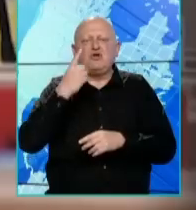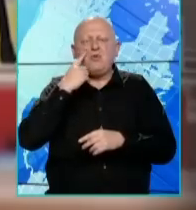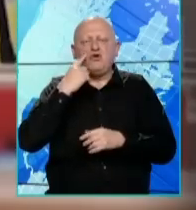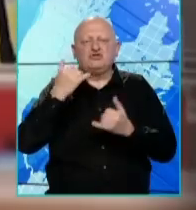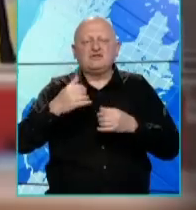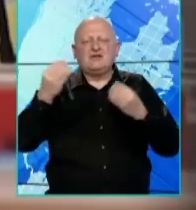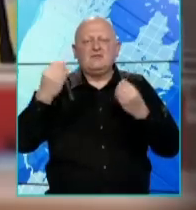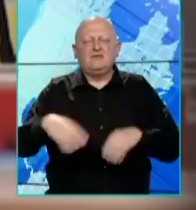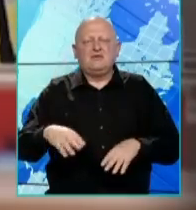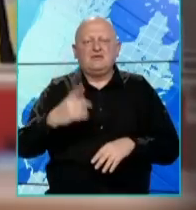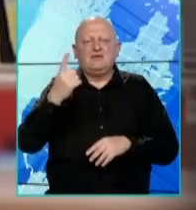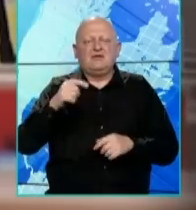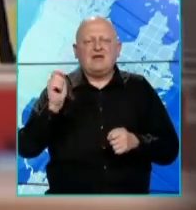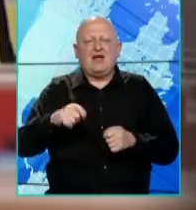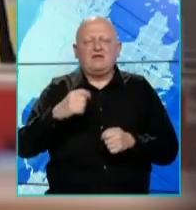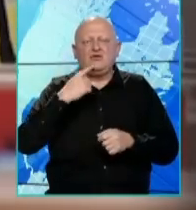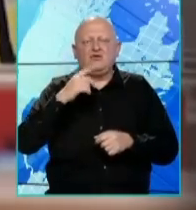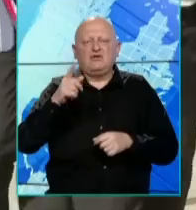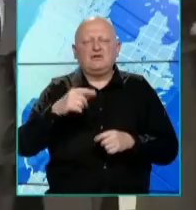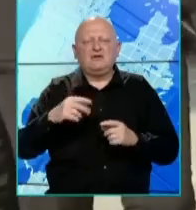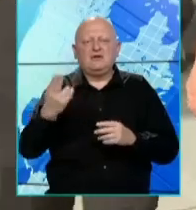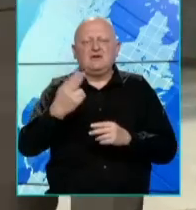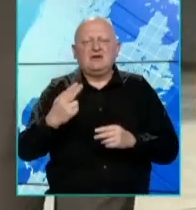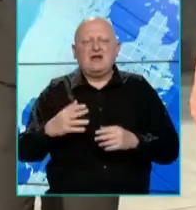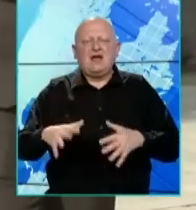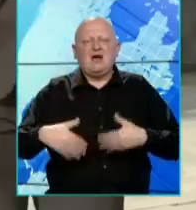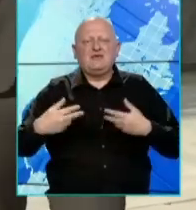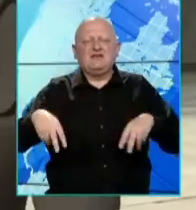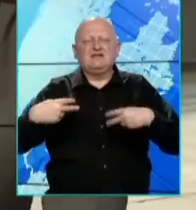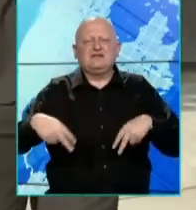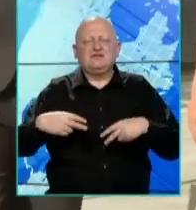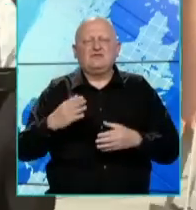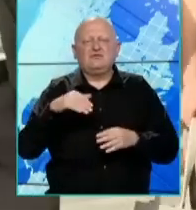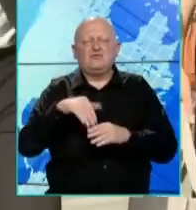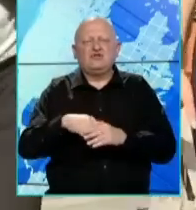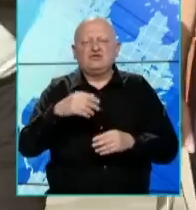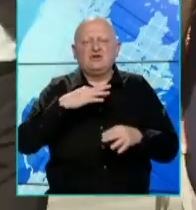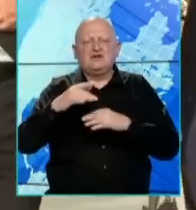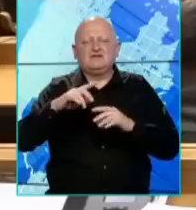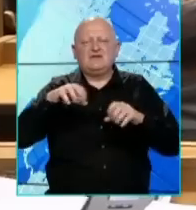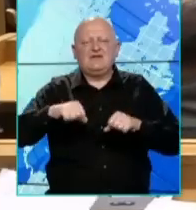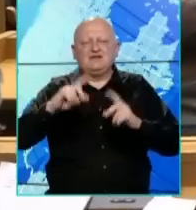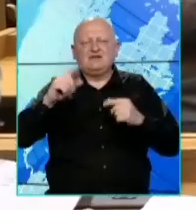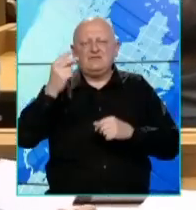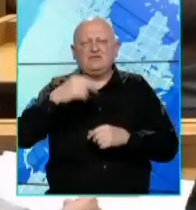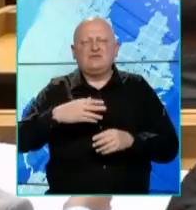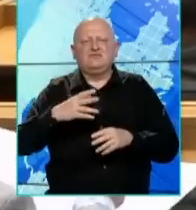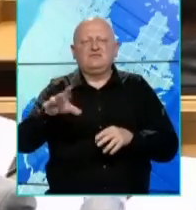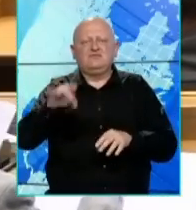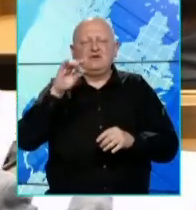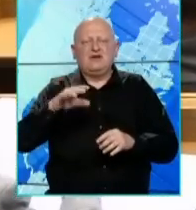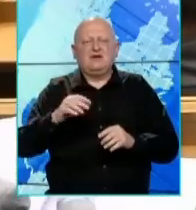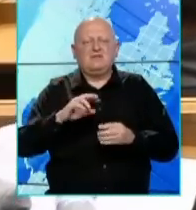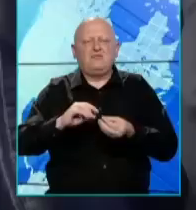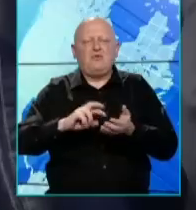za sada propali. Jedini alat koji drže u rukama je kreiranje ambijenta straha. Umjesto razgovora vlast Republike Srpske uporno bira